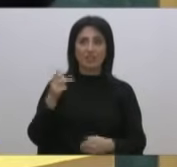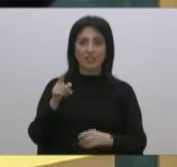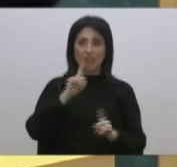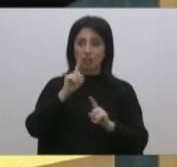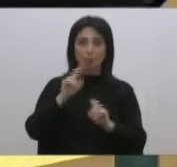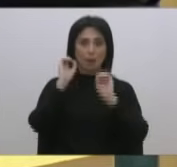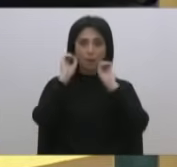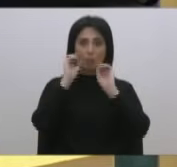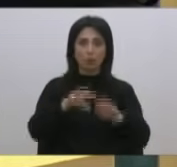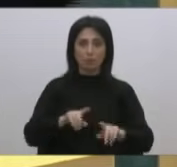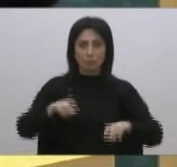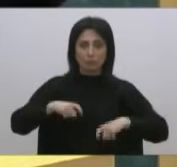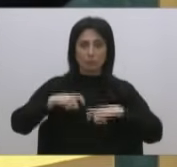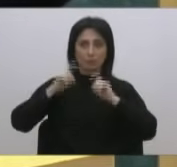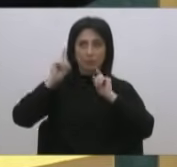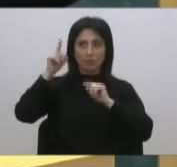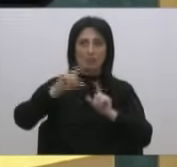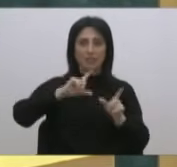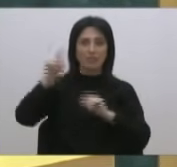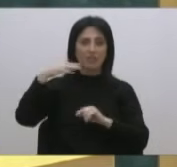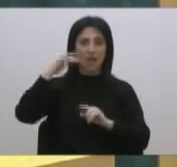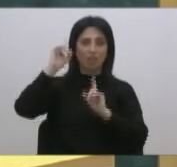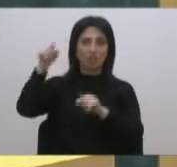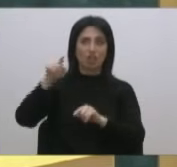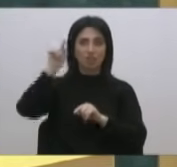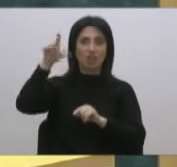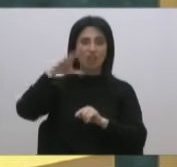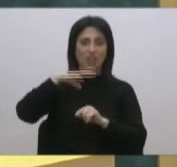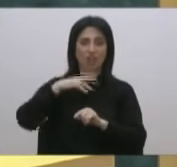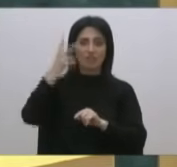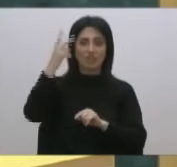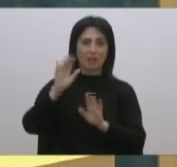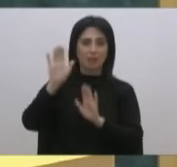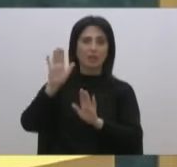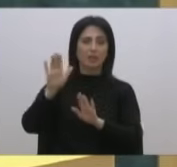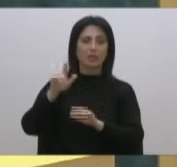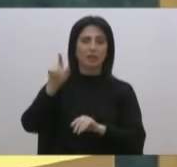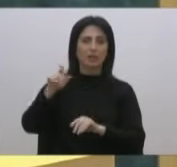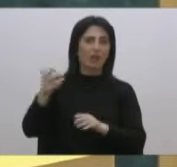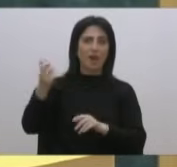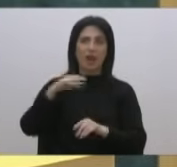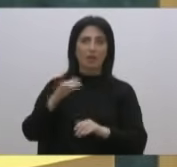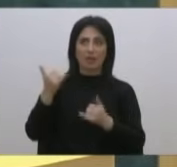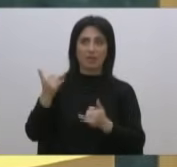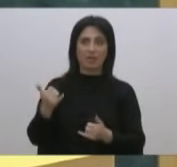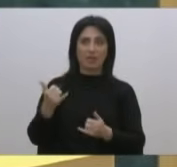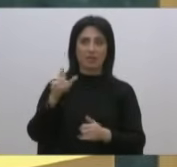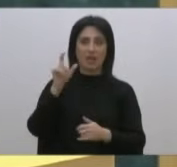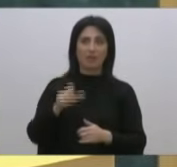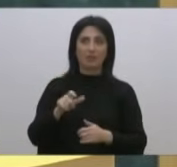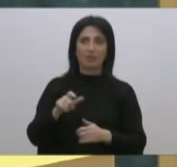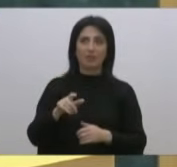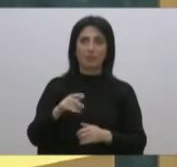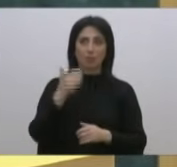adgas, hdomidan, sauida, Sau da, acearași da, ichiho, sami dres gamalobași, ichi ne argamosole, dres